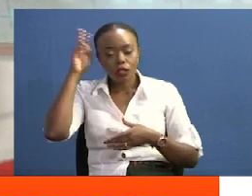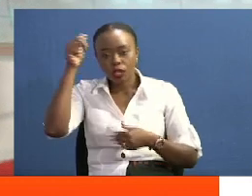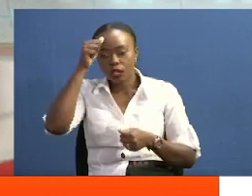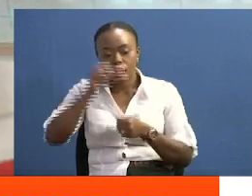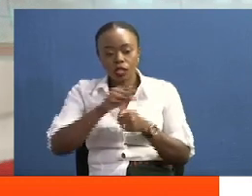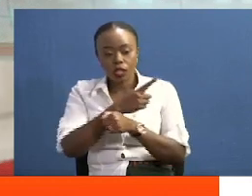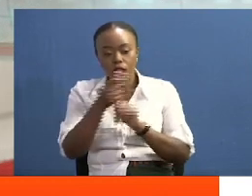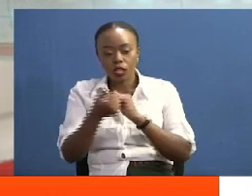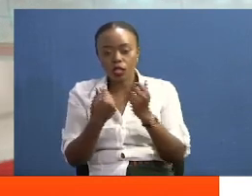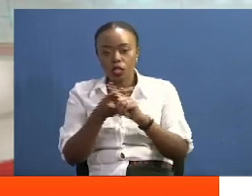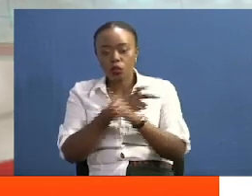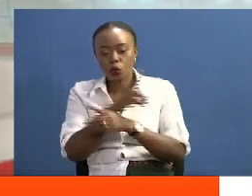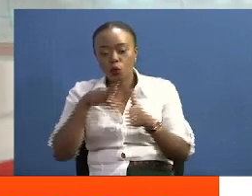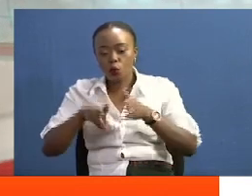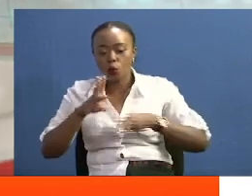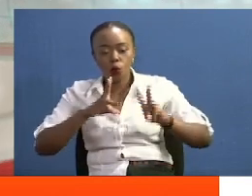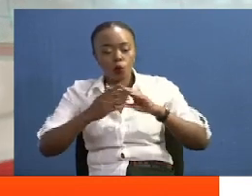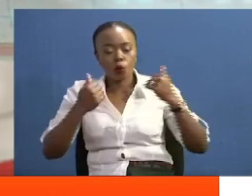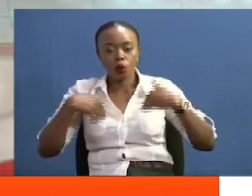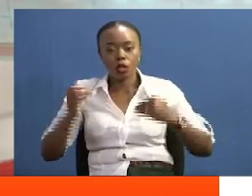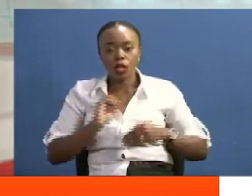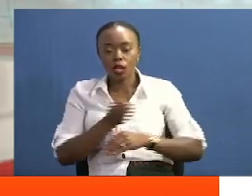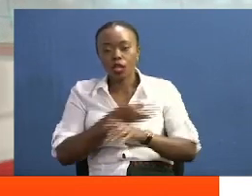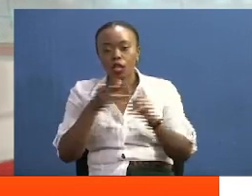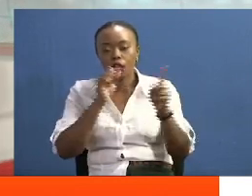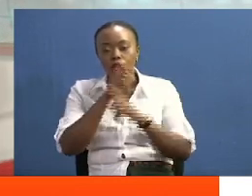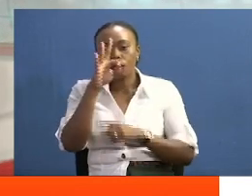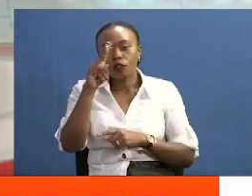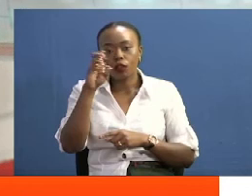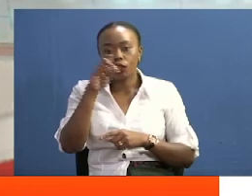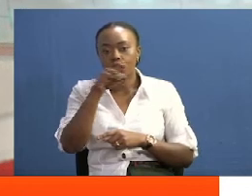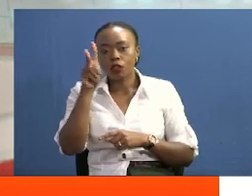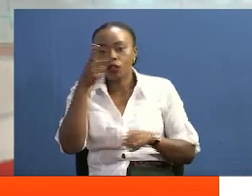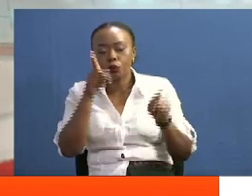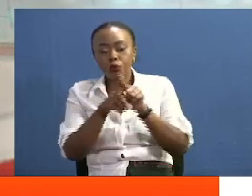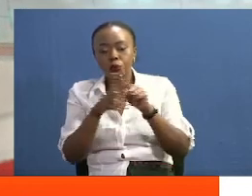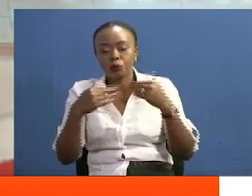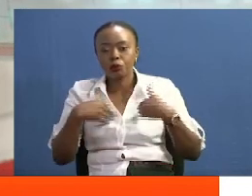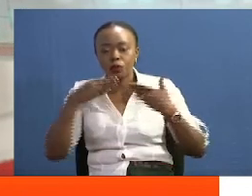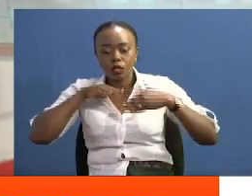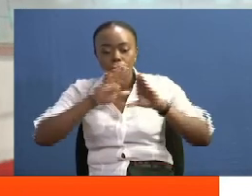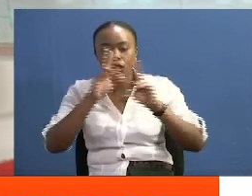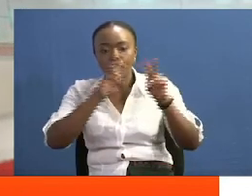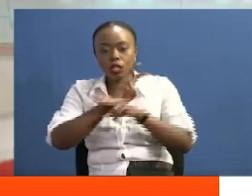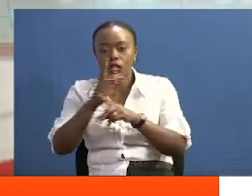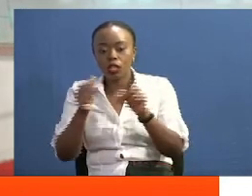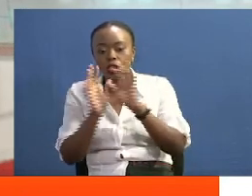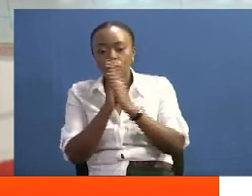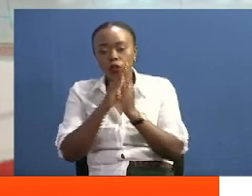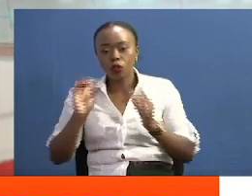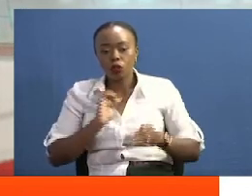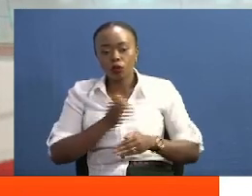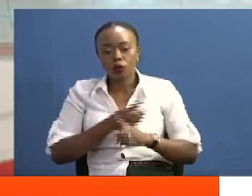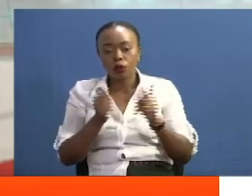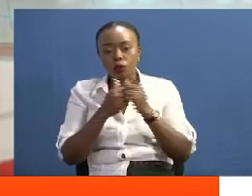Ngeshi, kumbuka matangazo haya na kujia kwa njia moja kwa moja kupitia mtandao wetu wa kijamii wa Facebook @KUTV Kenya, na pia unaweza kutupa maoni yako kuhusiana taarifa zetu